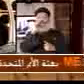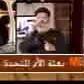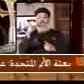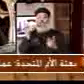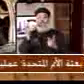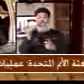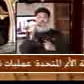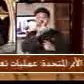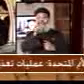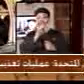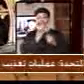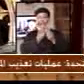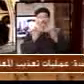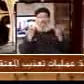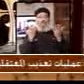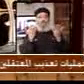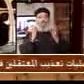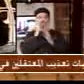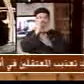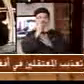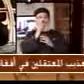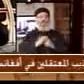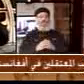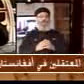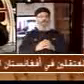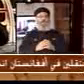وده سؤال من الأسئلة الواضحة والصريحة جدا.